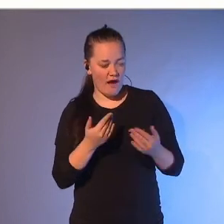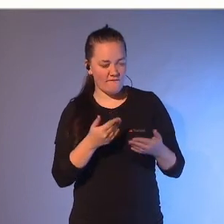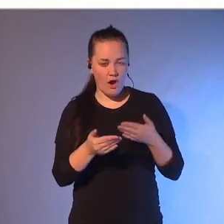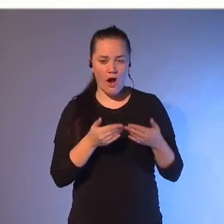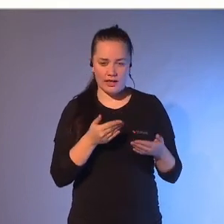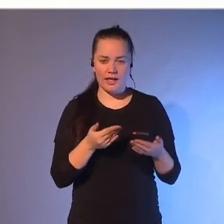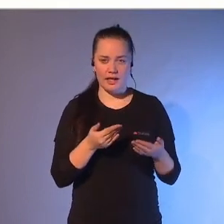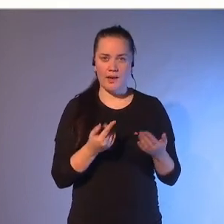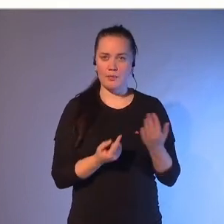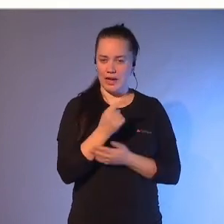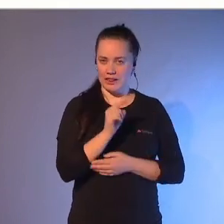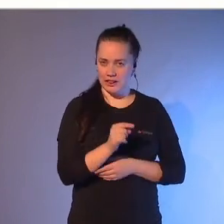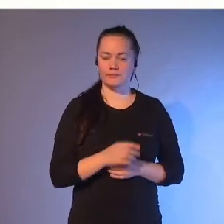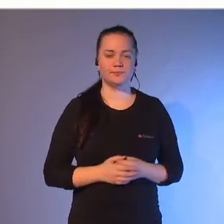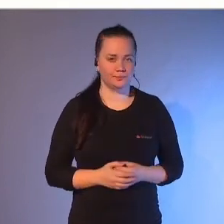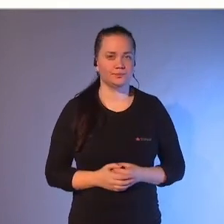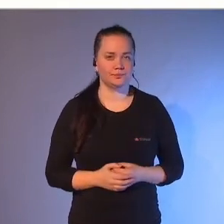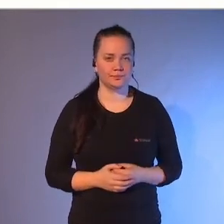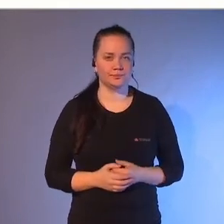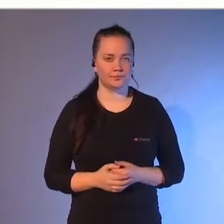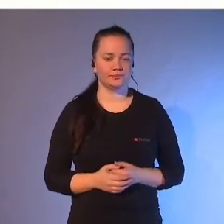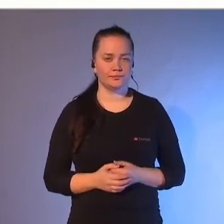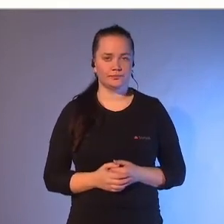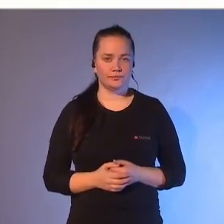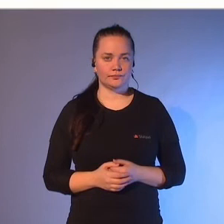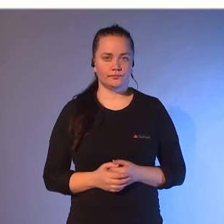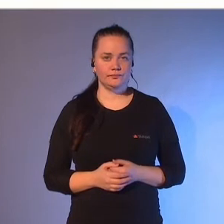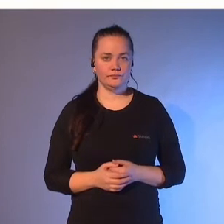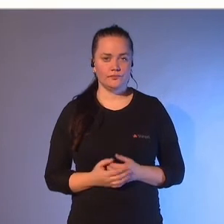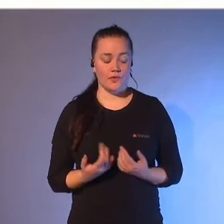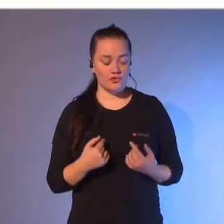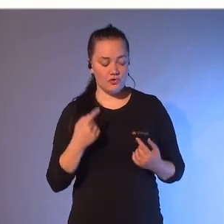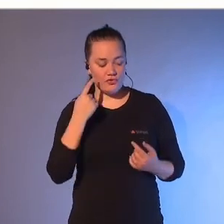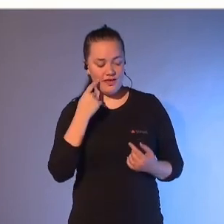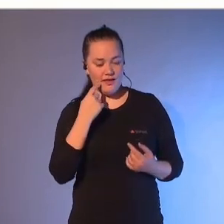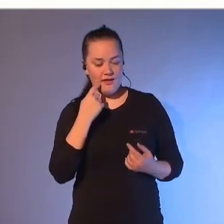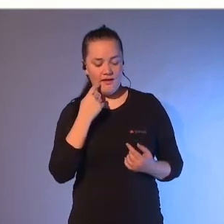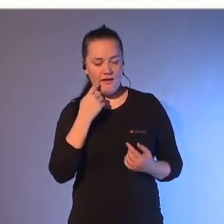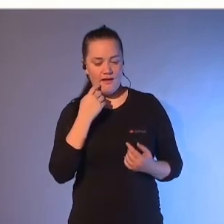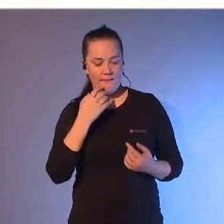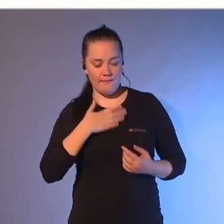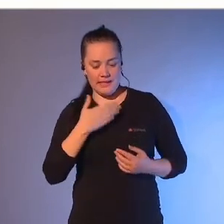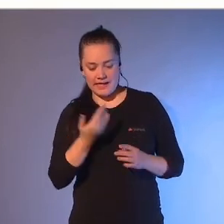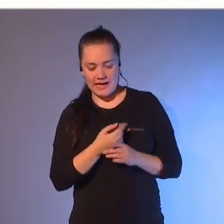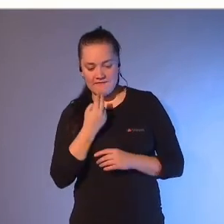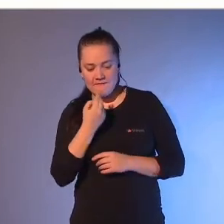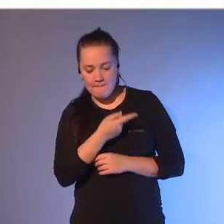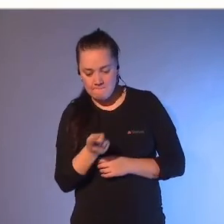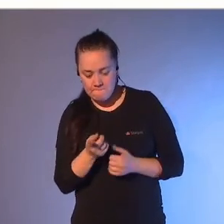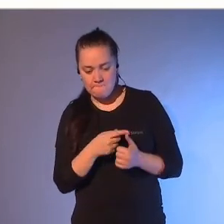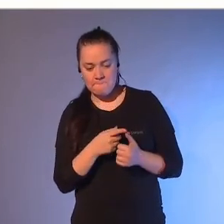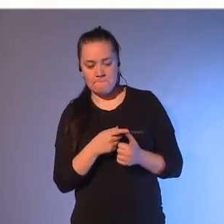faglige muligheten her. Så det å tenke hvem mine elever, og